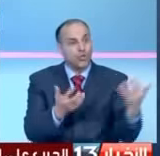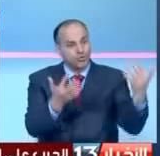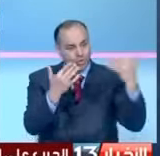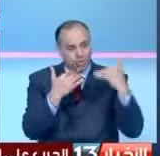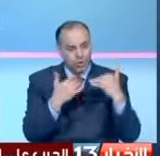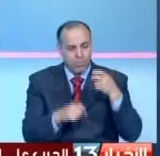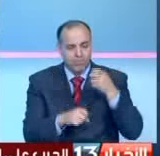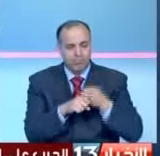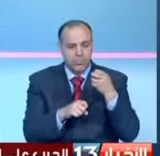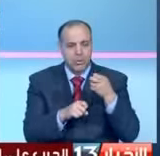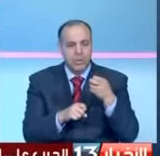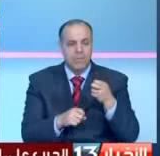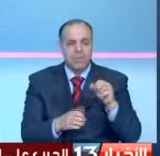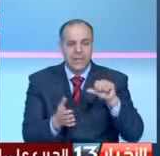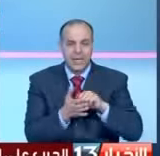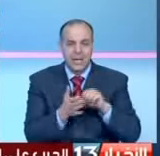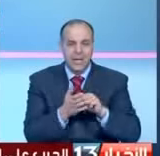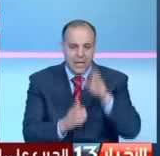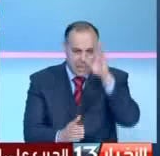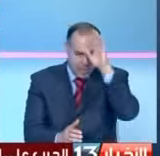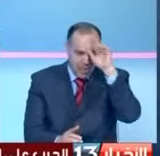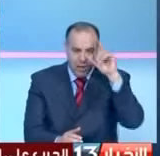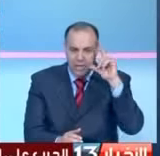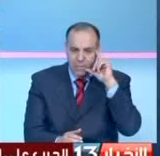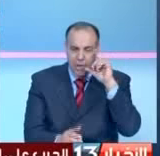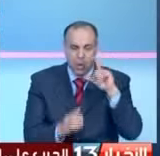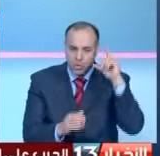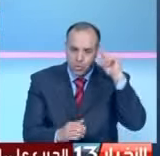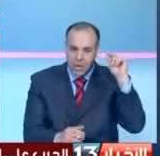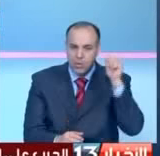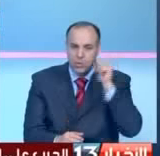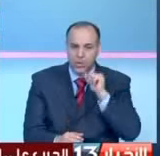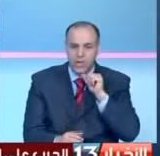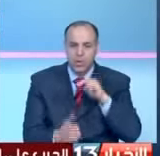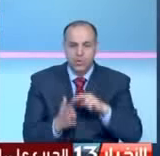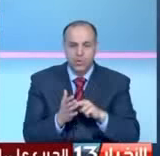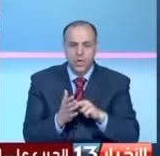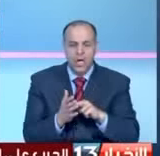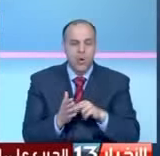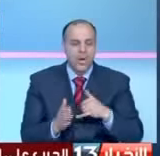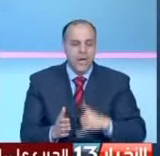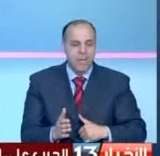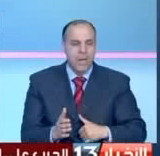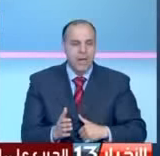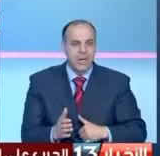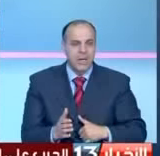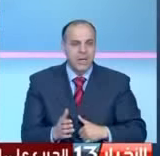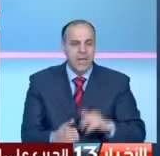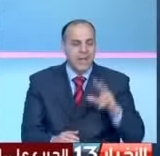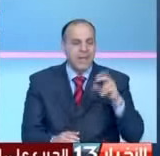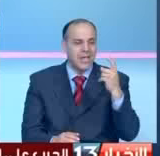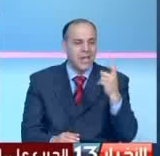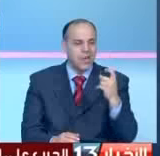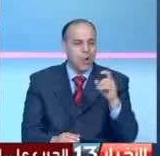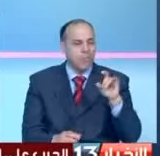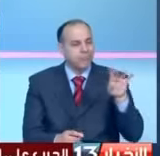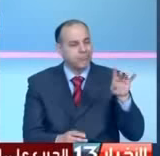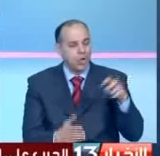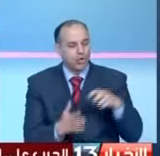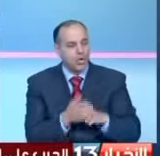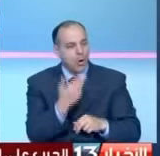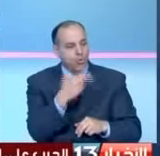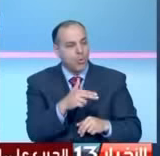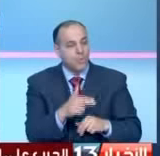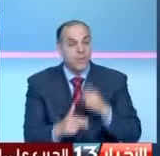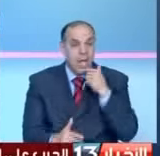القادمين من كل من إيران والعراق وليبيا والصومال والسودان وسوريا واليمن لمدة 30 يوما على الأقل، في